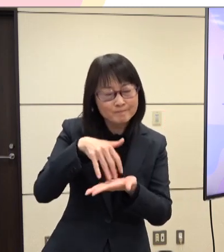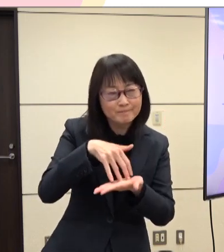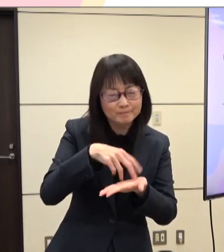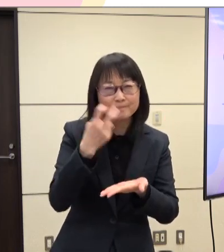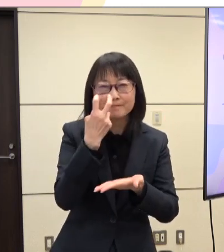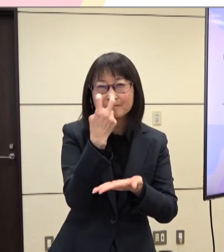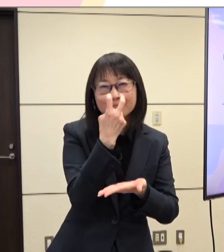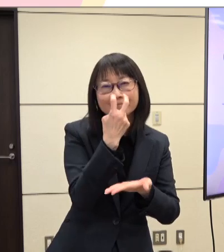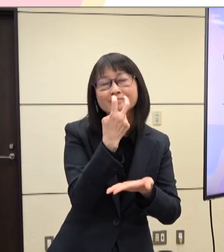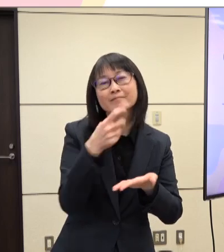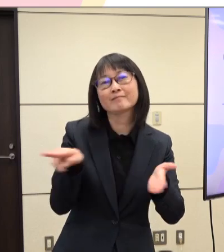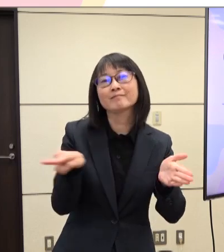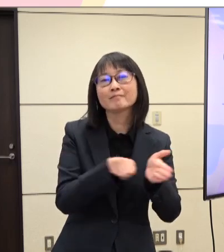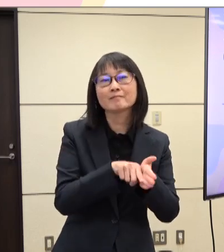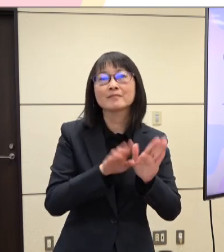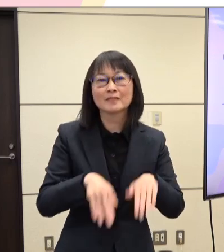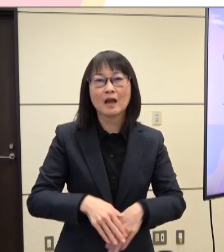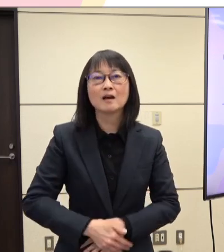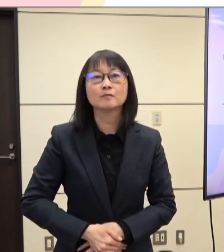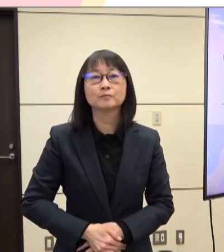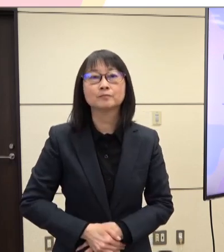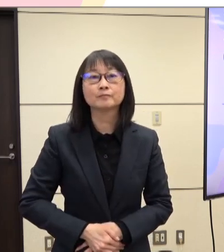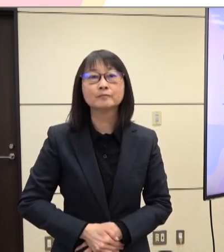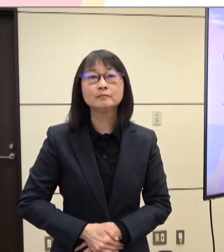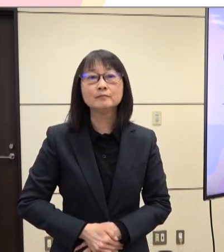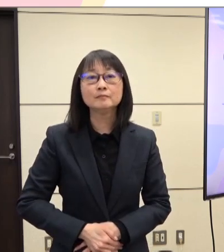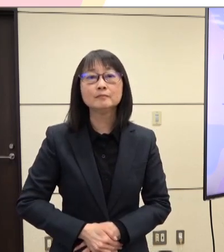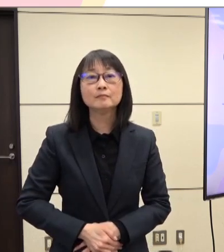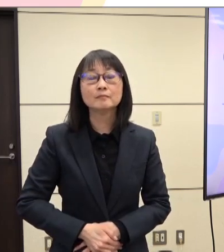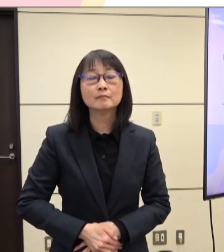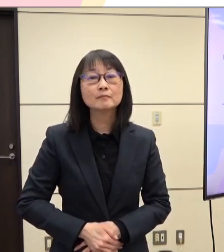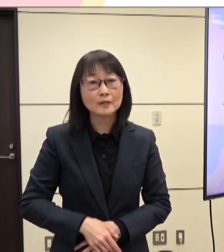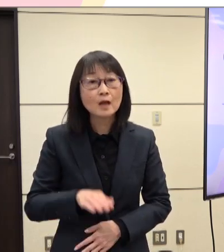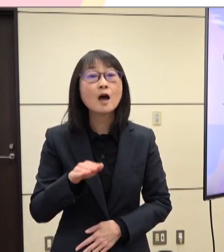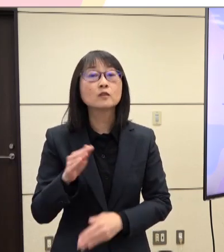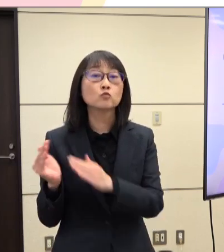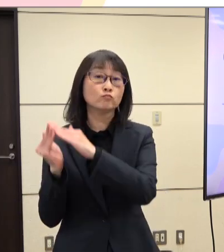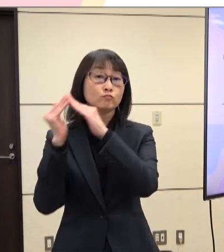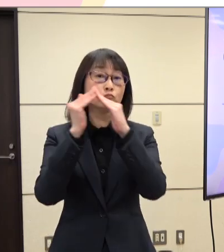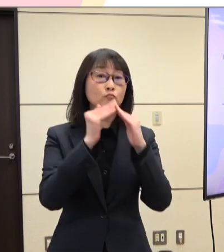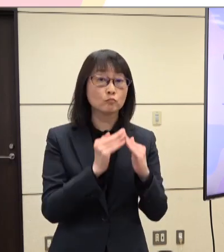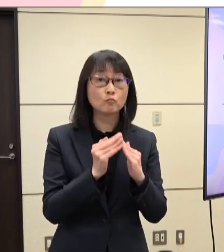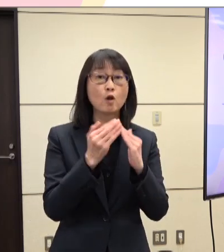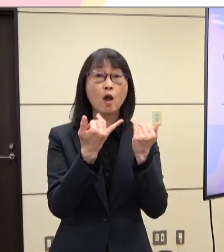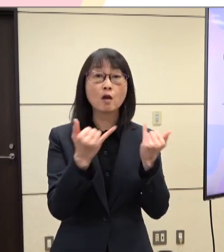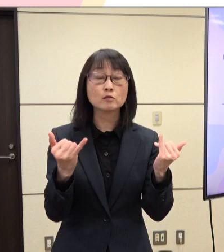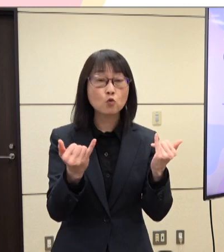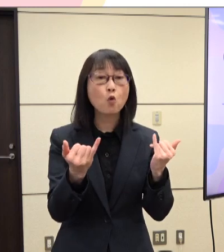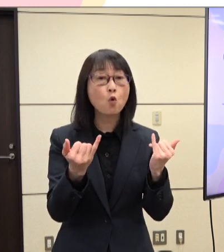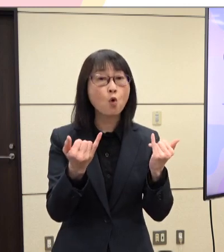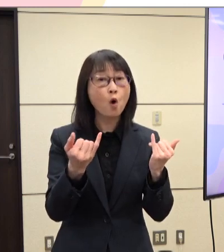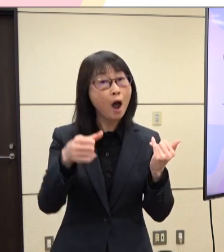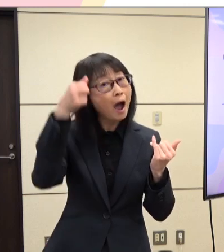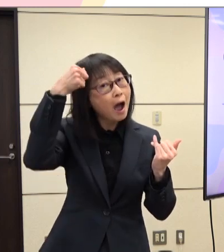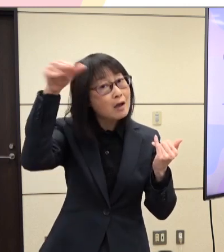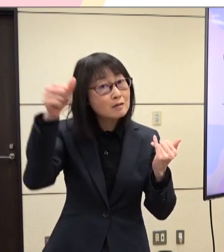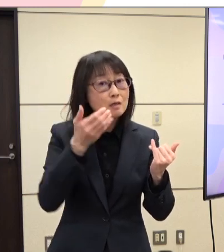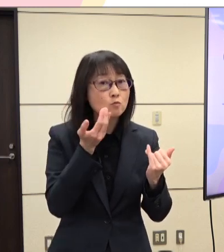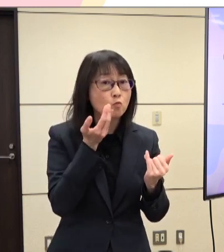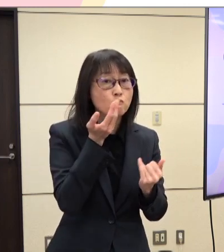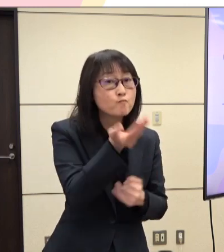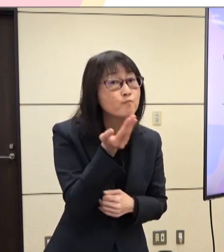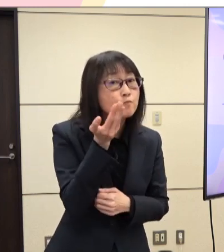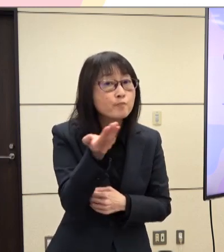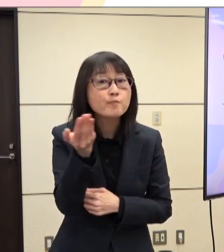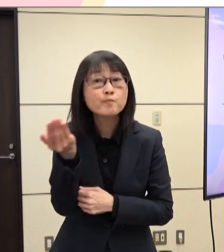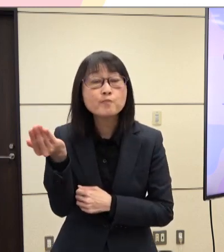方で転入された方にいろいろアンケートを取って、それでこれはと移住者に該当され